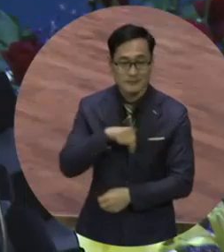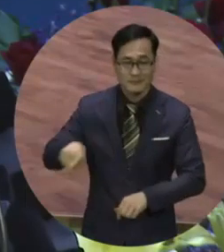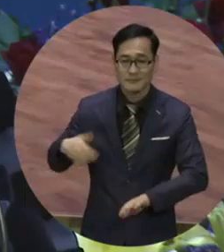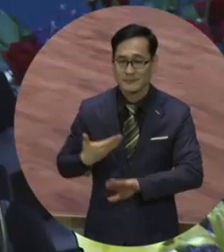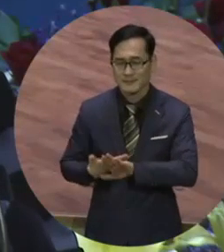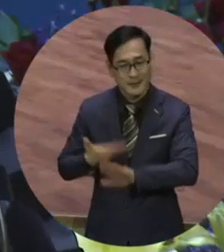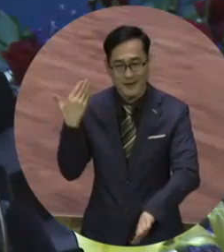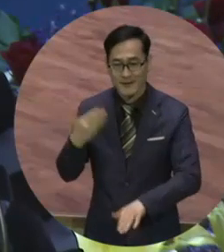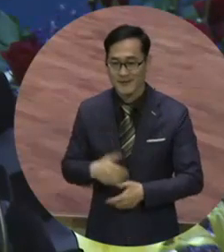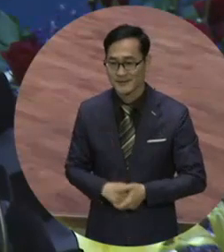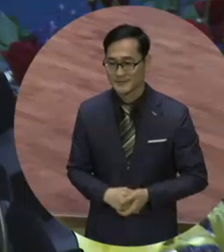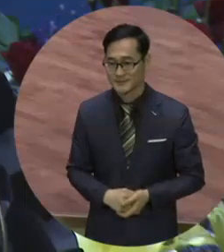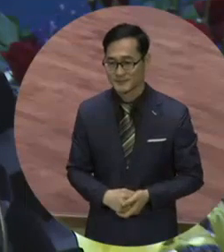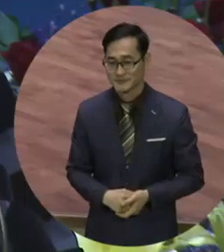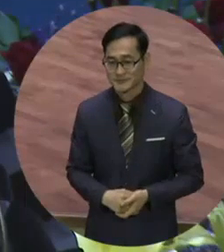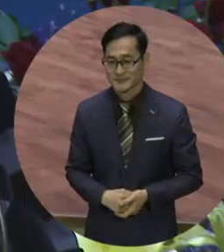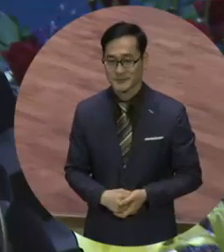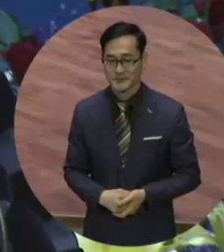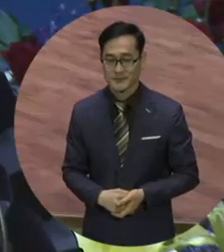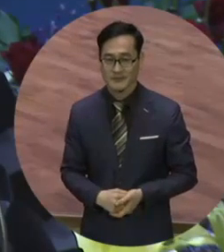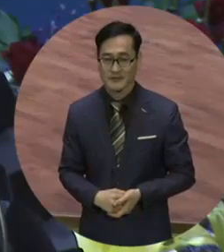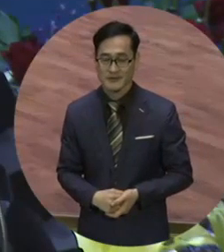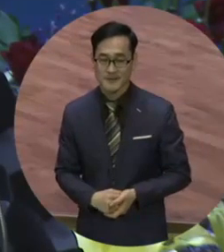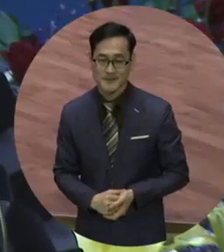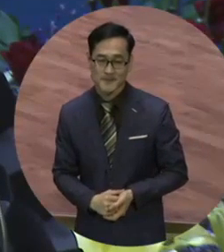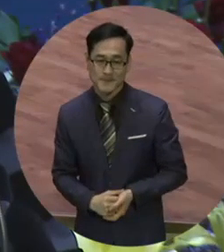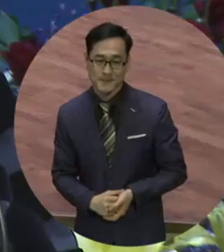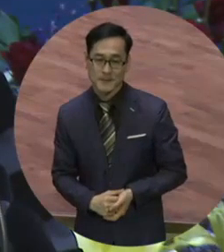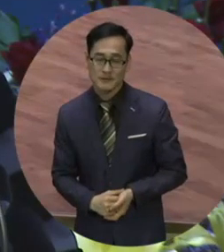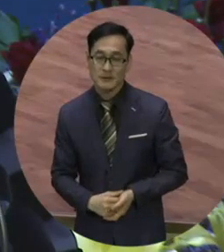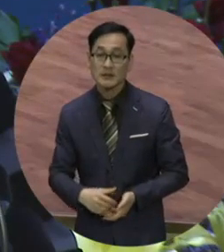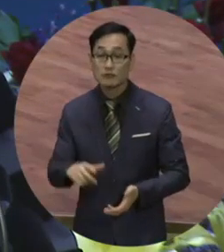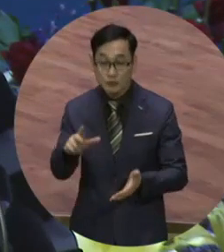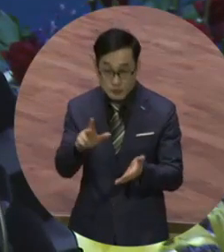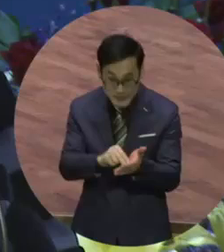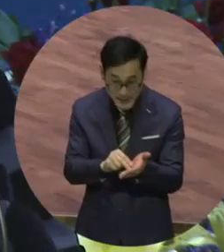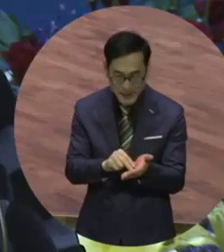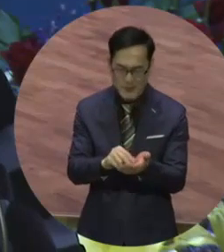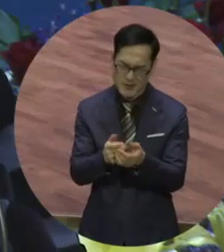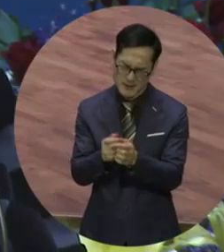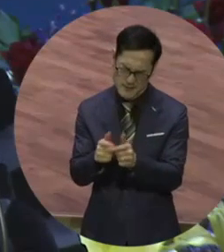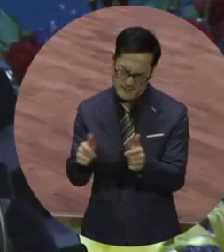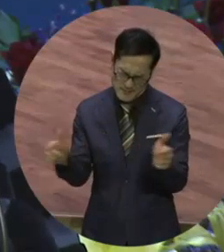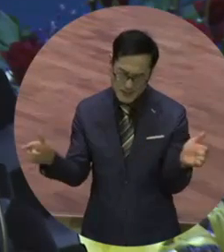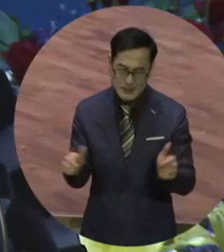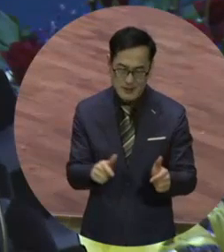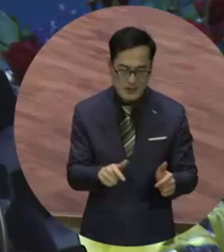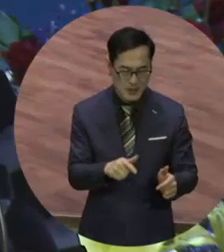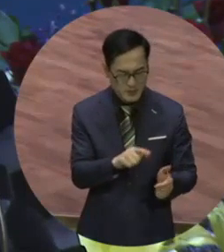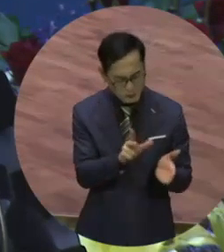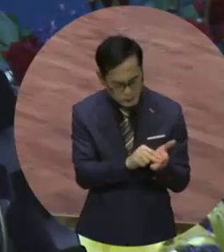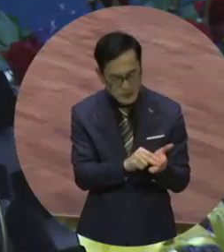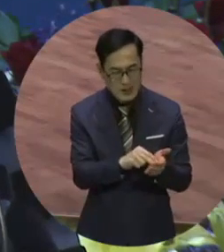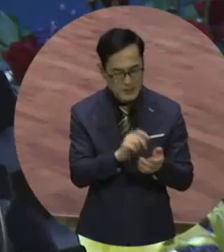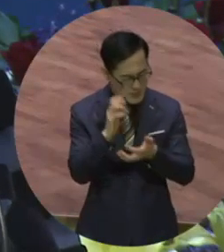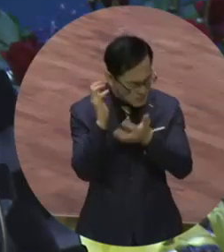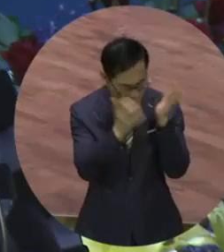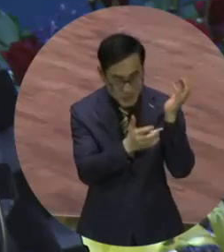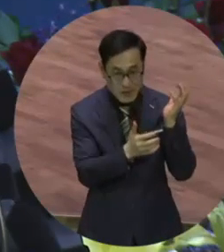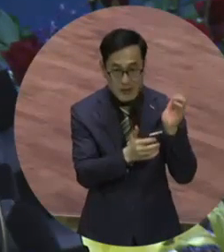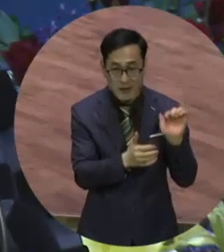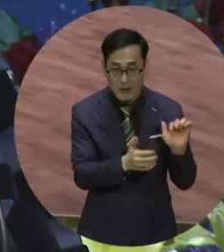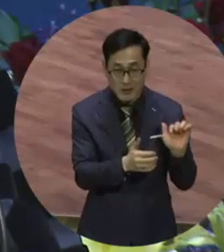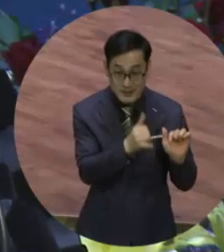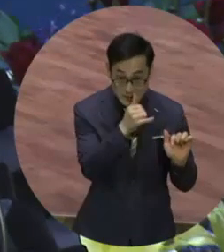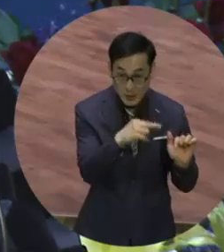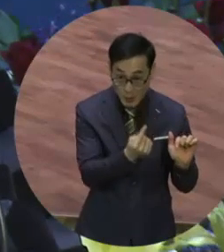완전 자유하지 못한 사람, 어떤 문제 사건이 있어도 완전 자유하지 못한 사람은